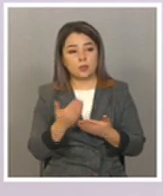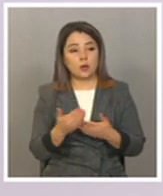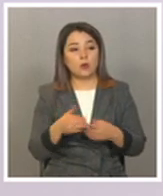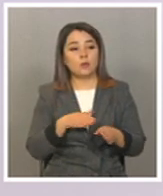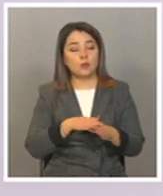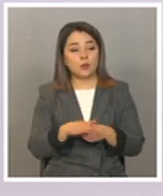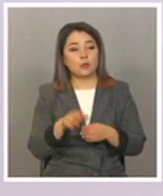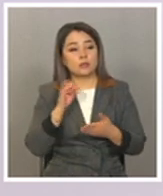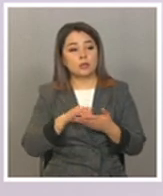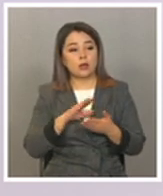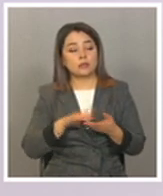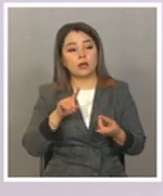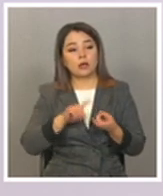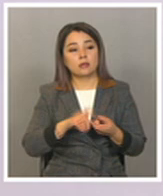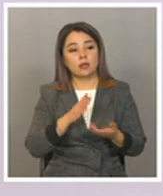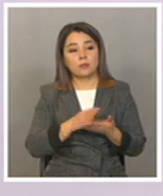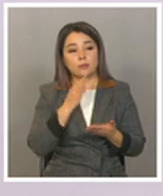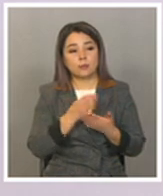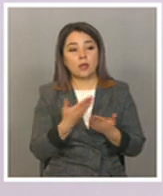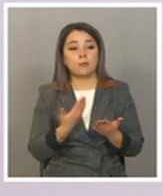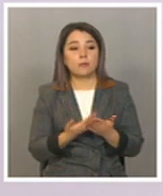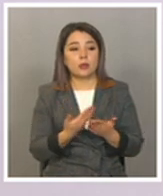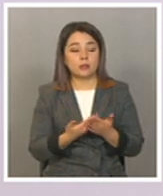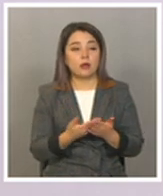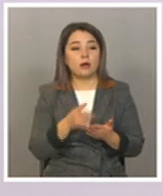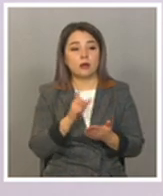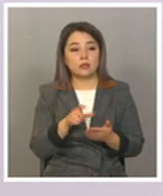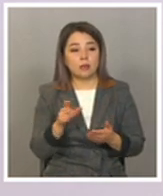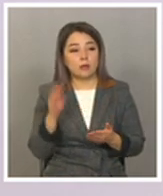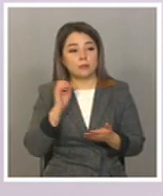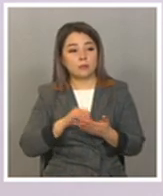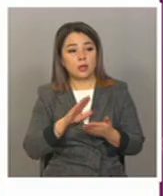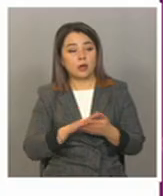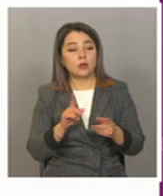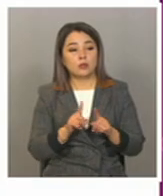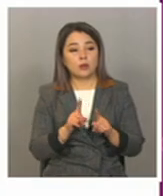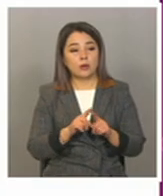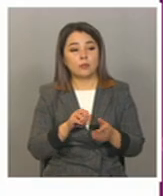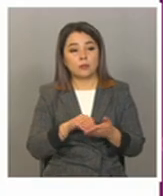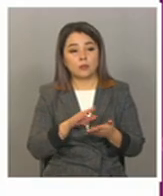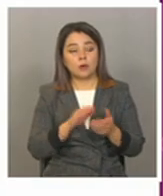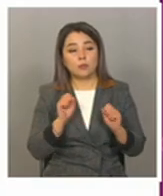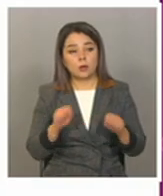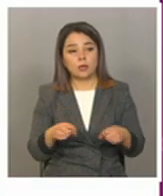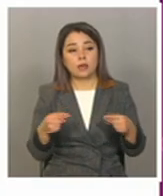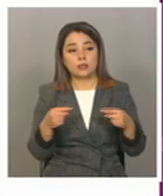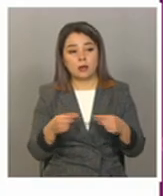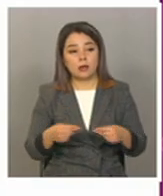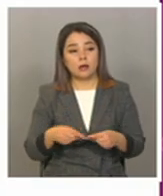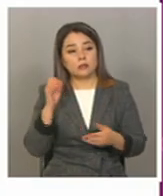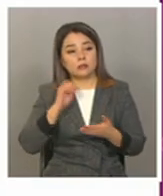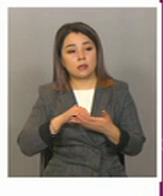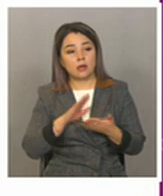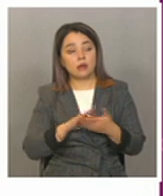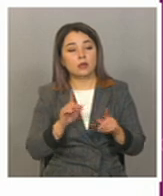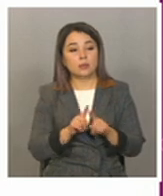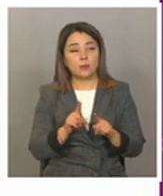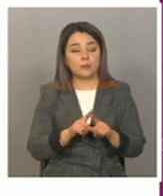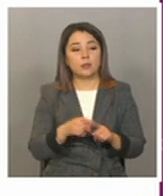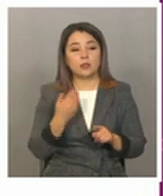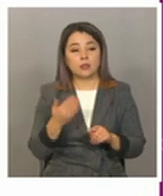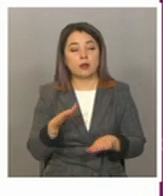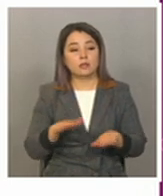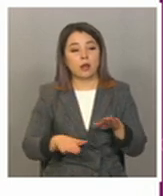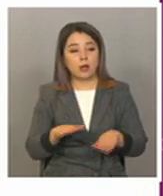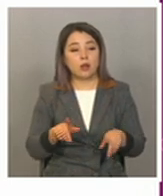сандар арқылы, мысалы, адам санын белгілеуге болады. Ал нақты сандар арқылы салмақты